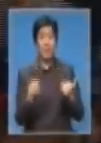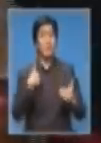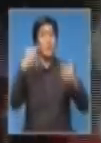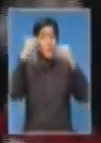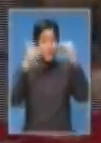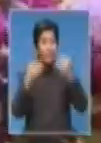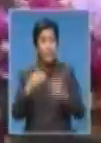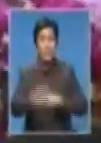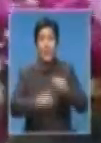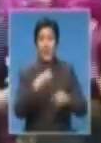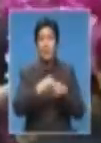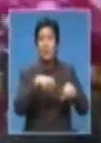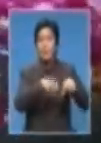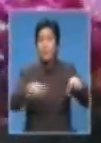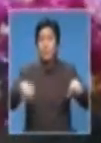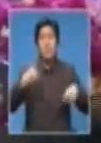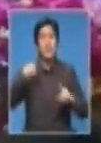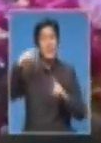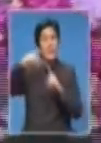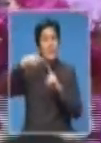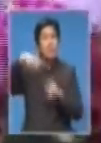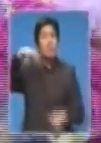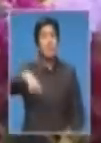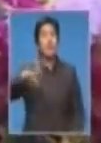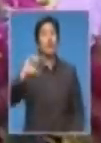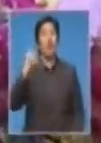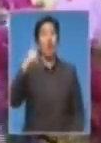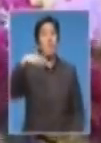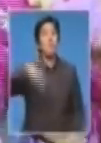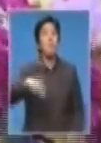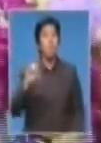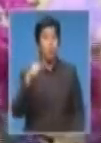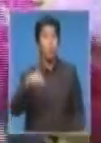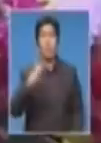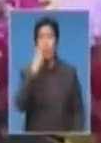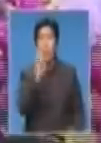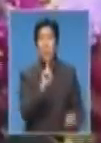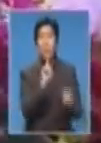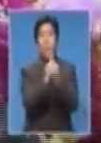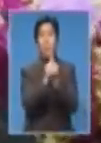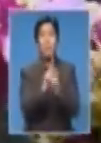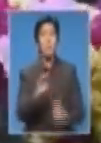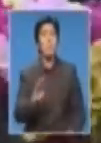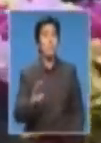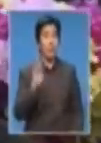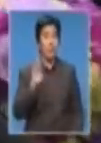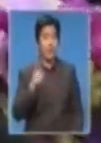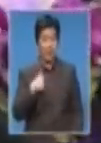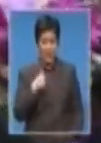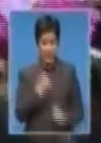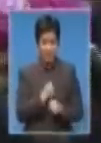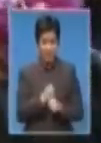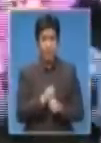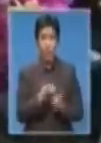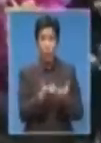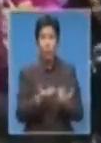ที่เมืองทองนะครับเป็นการพบปะระหว่างผู้ประกอบการกับผู้ผลิตการนำเ